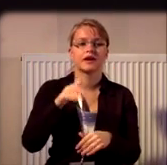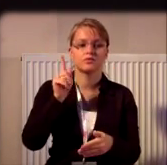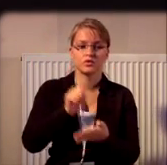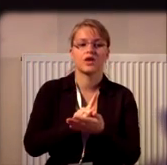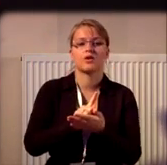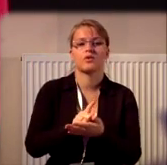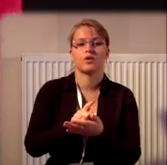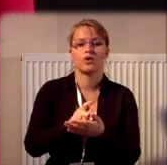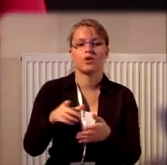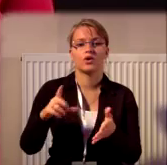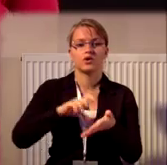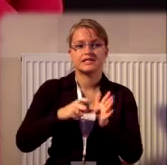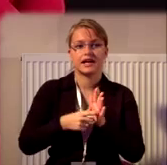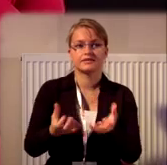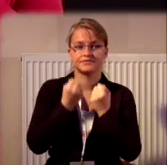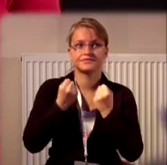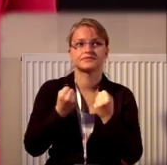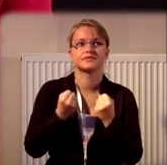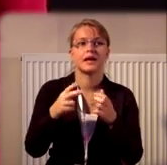pozyskać. Rekwizytów brakowało,